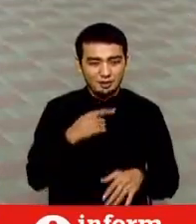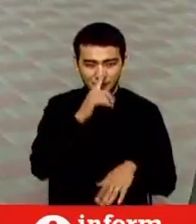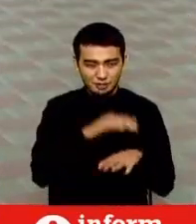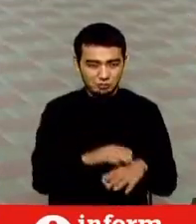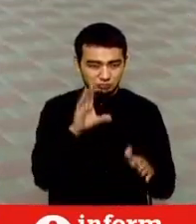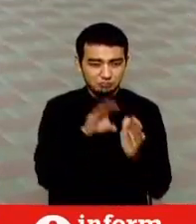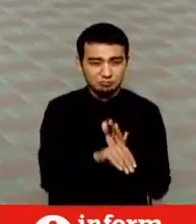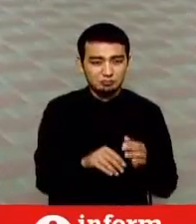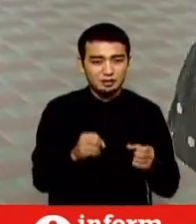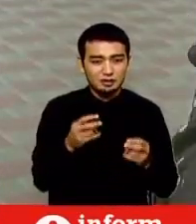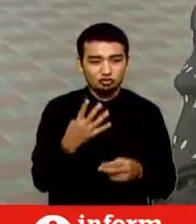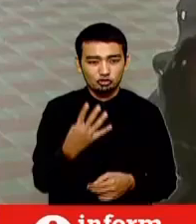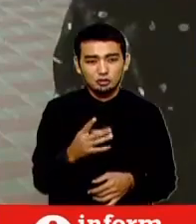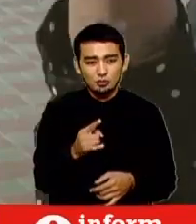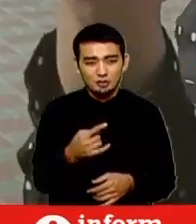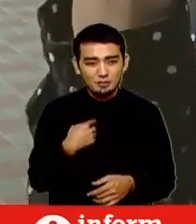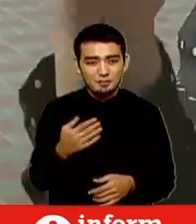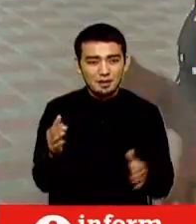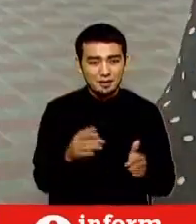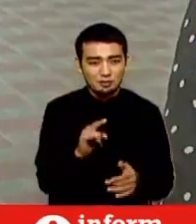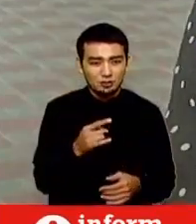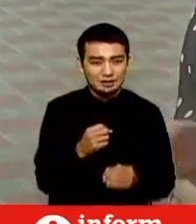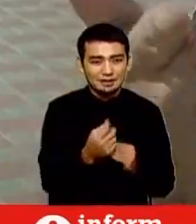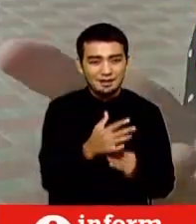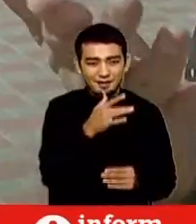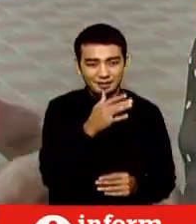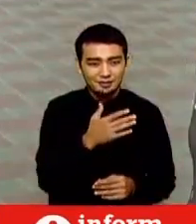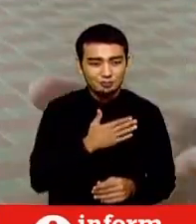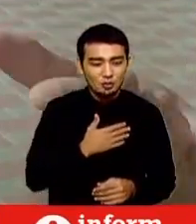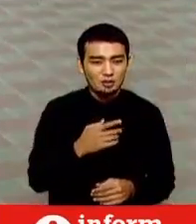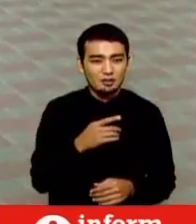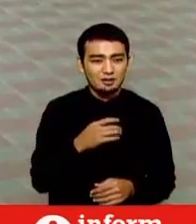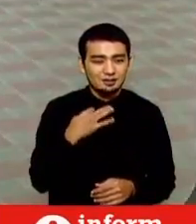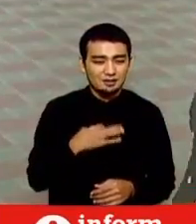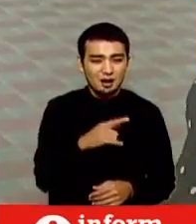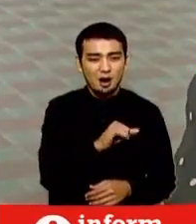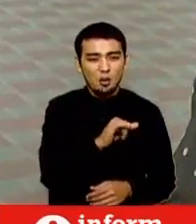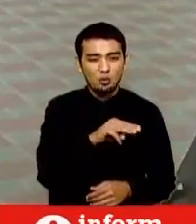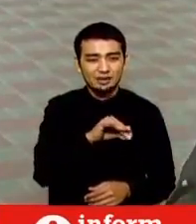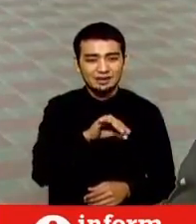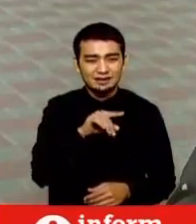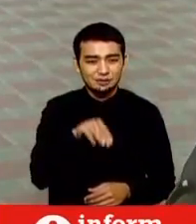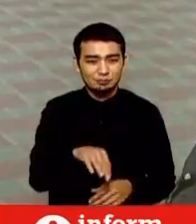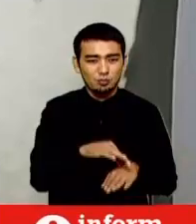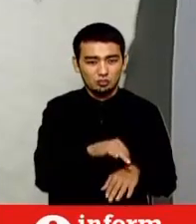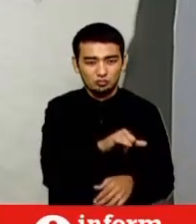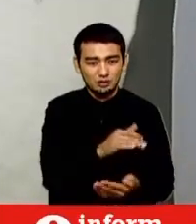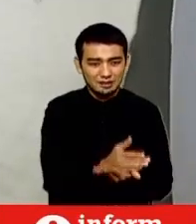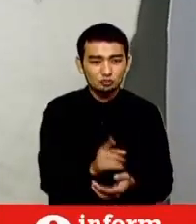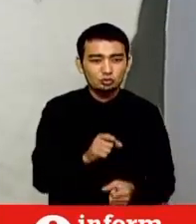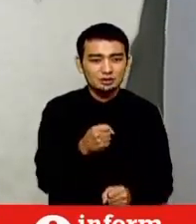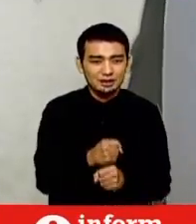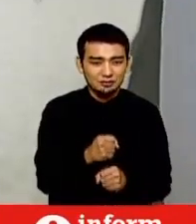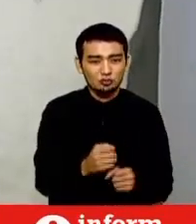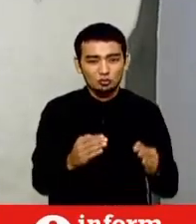бәріміз. Төрт баламен ана Күттай баламды алып келдім. 13-тегі бала деген ол жүрмейді, аутизм ол деген. Не істейміз біз? Үй